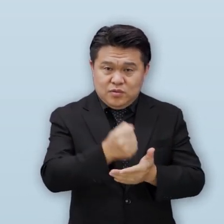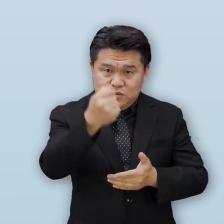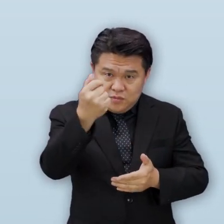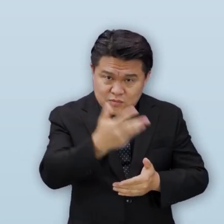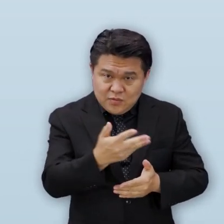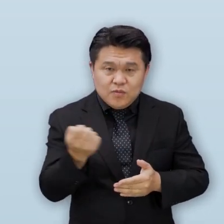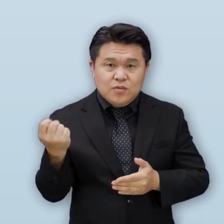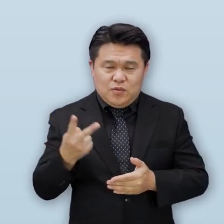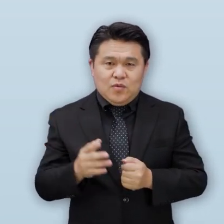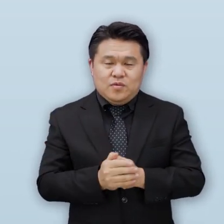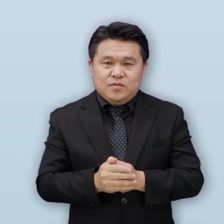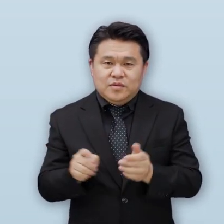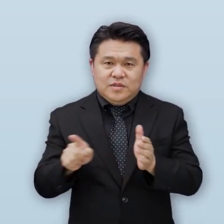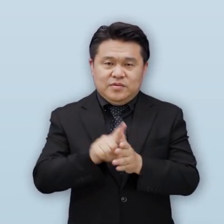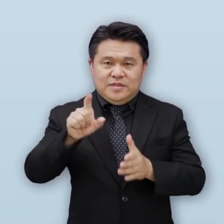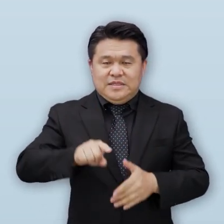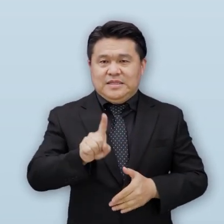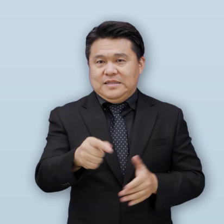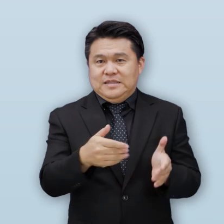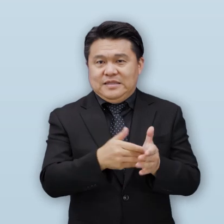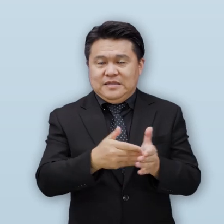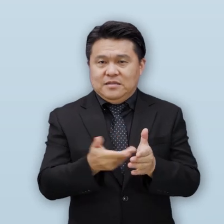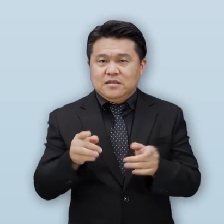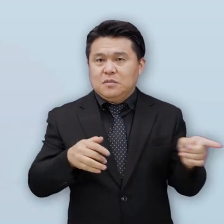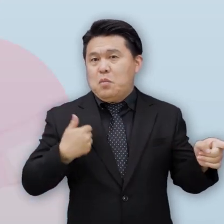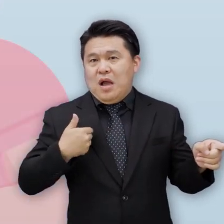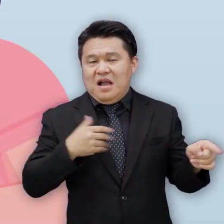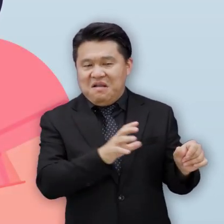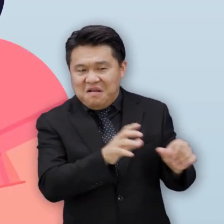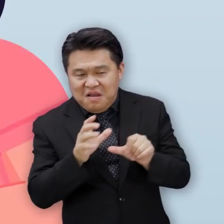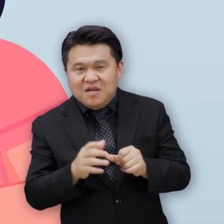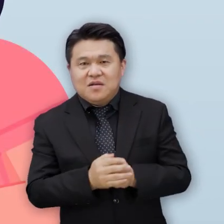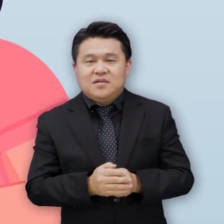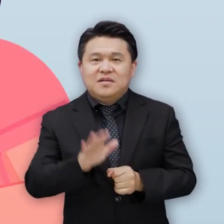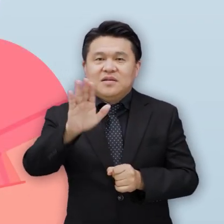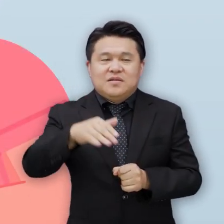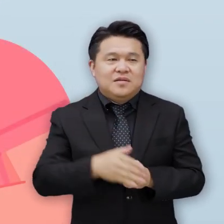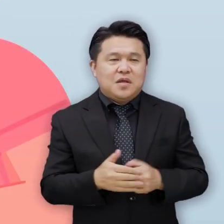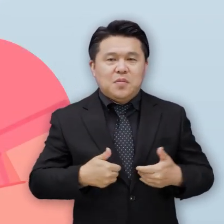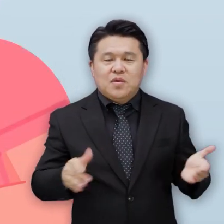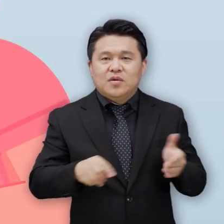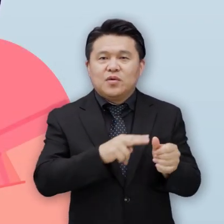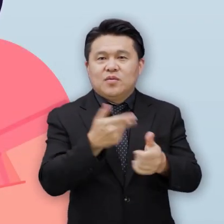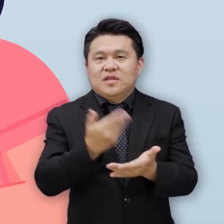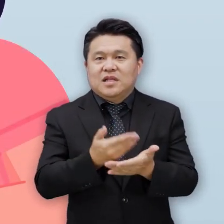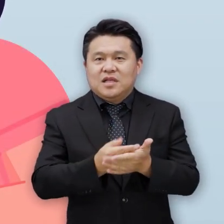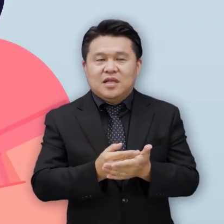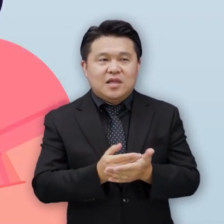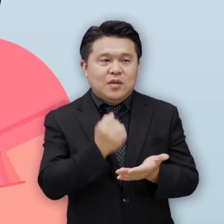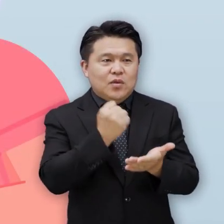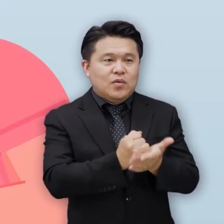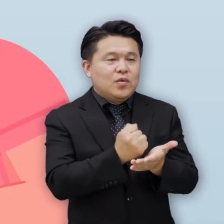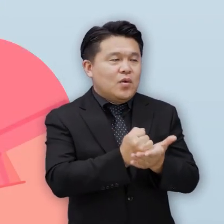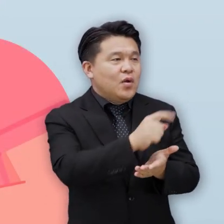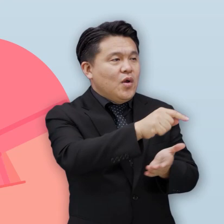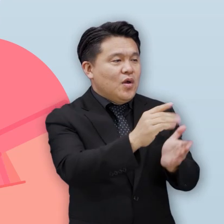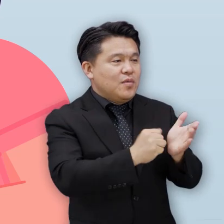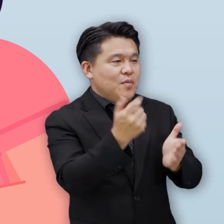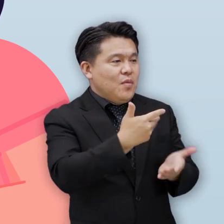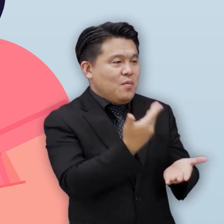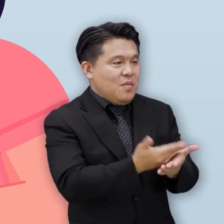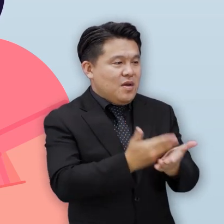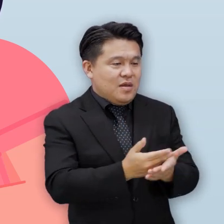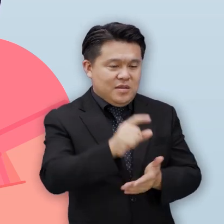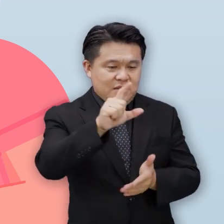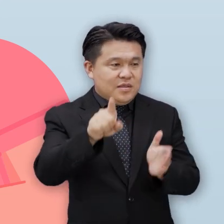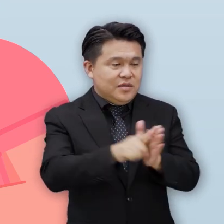혹은 신용카드뿐임을 잘 알지 못하는 점 등을 악용했는데요. 휴대폰 개통에는 필요하지 않은 계좌 비밀번호, 신용카드 비밀번호